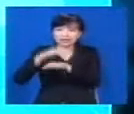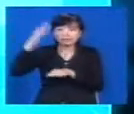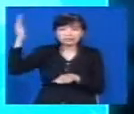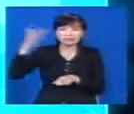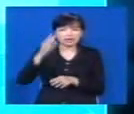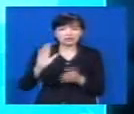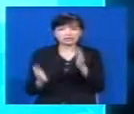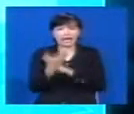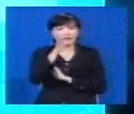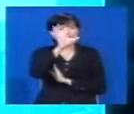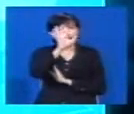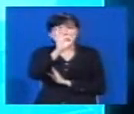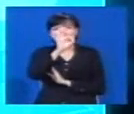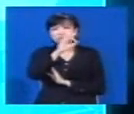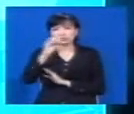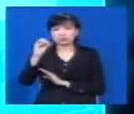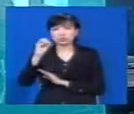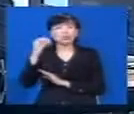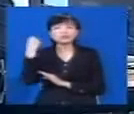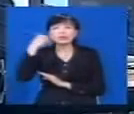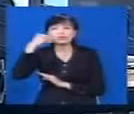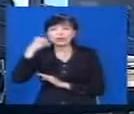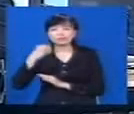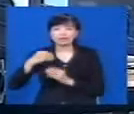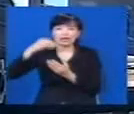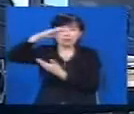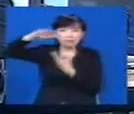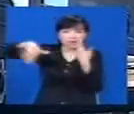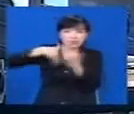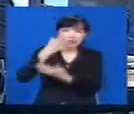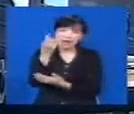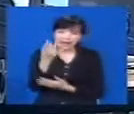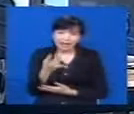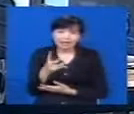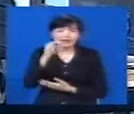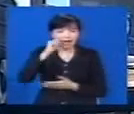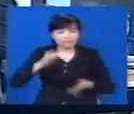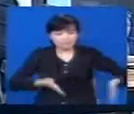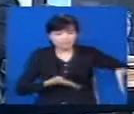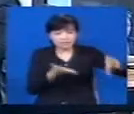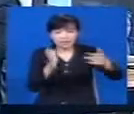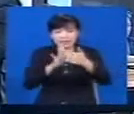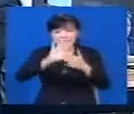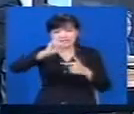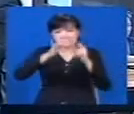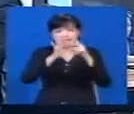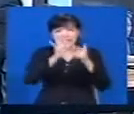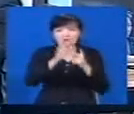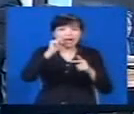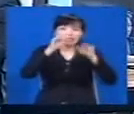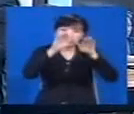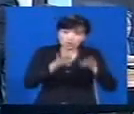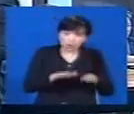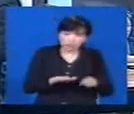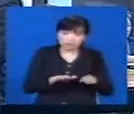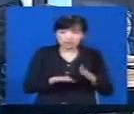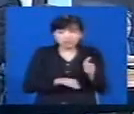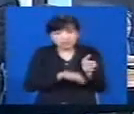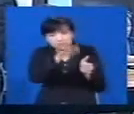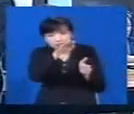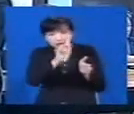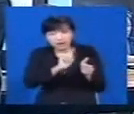ๆทุกวันที่พูดทั้งหมดท่านก็จะรู้เลยทั้งพายุน้ำในเจ้าพยาจะลดไหมจะเพิ่มไหมตรงไหน แล้วมีคำเตือน มีคำเตือนมีอะไรหมดมีแ